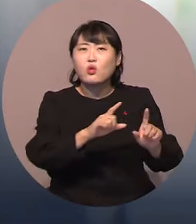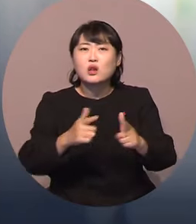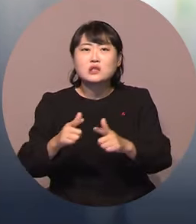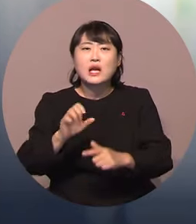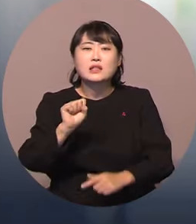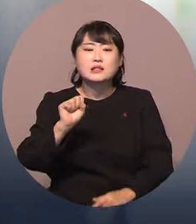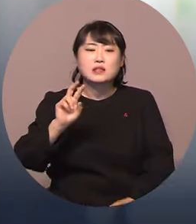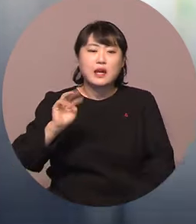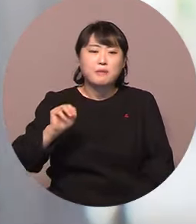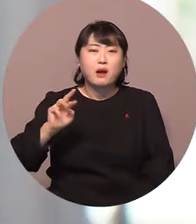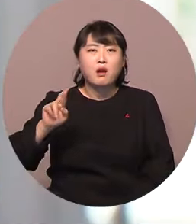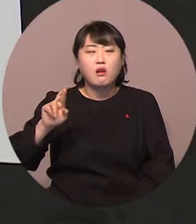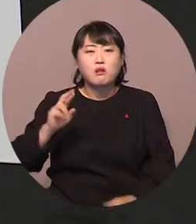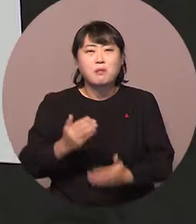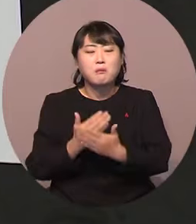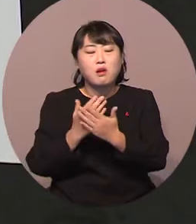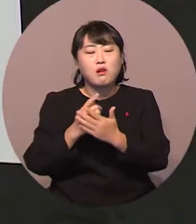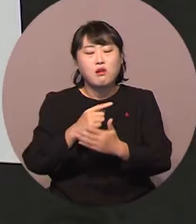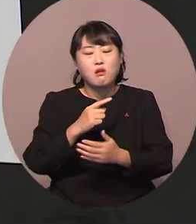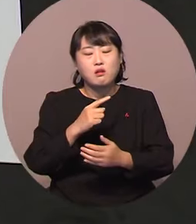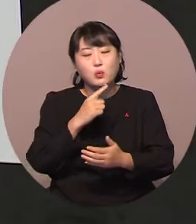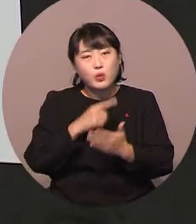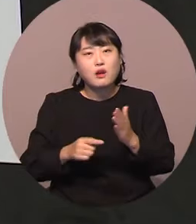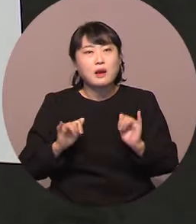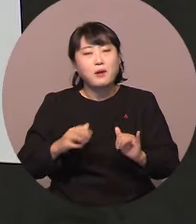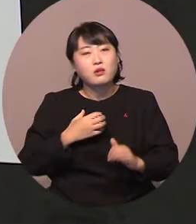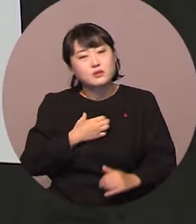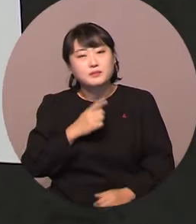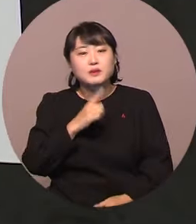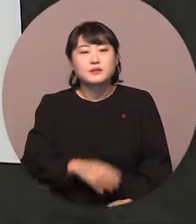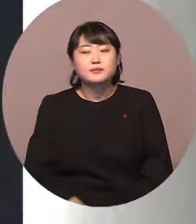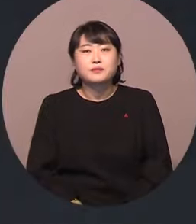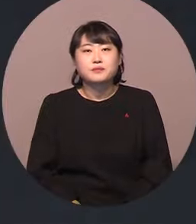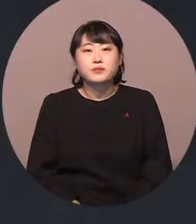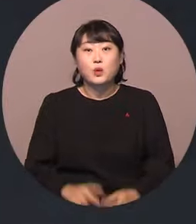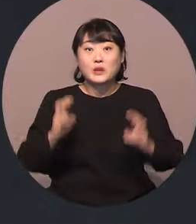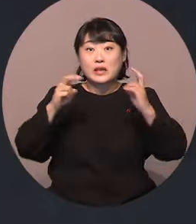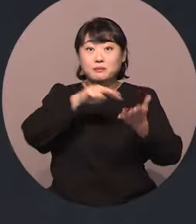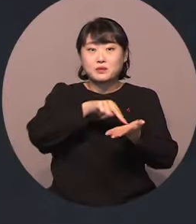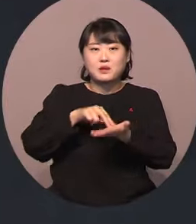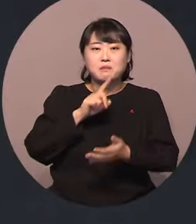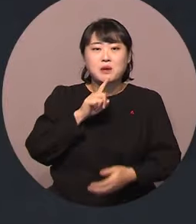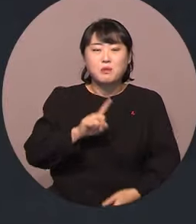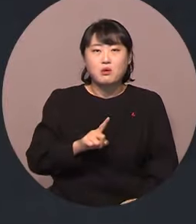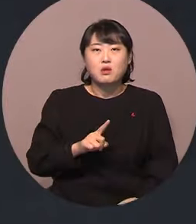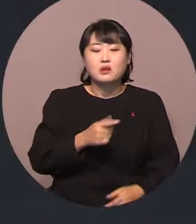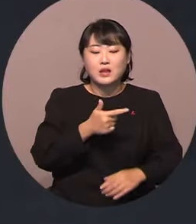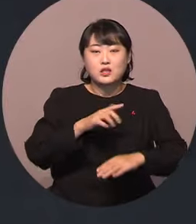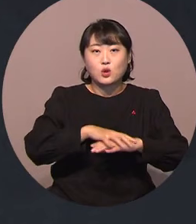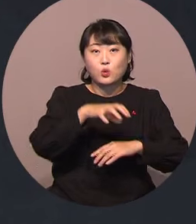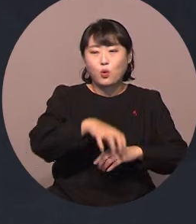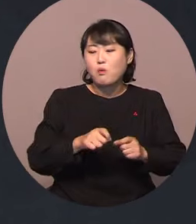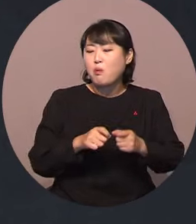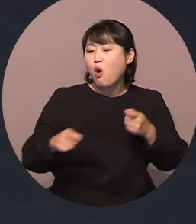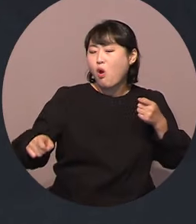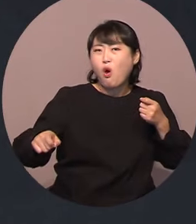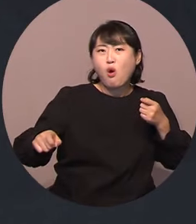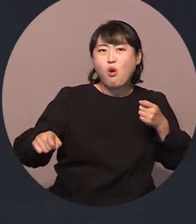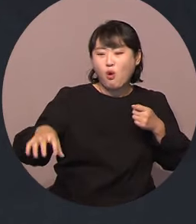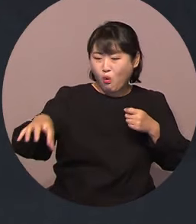악영향이 예상됩니다 이에 대해 한전 기술은 대전에 집적된 원자력 클러스터와 물리적으로